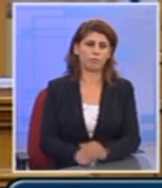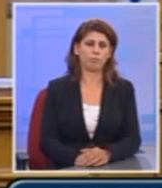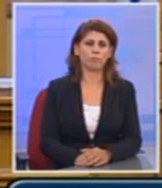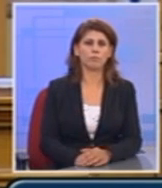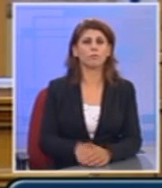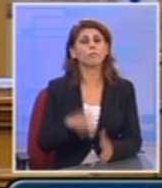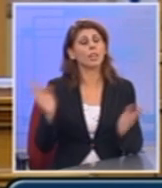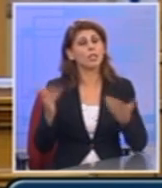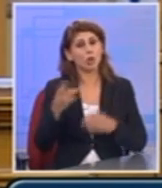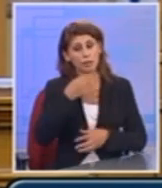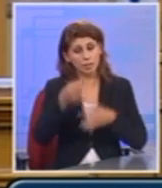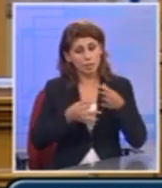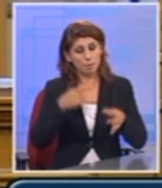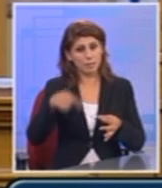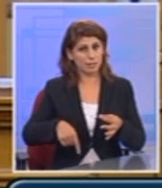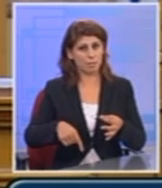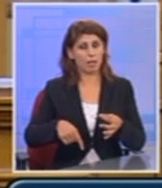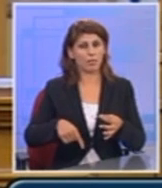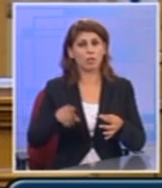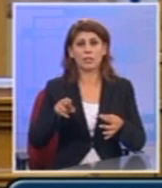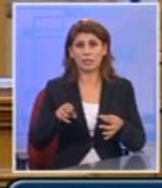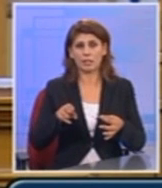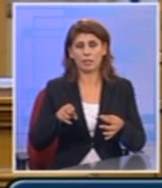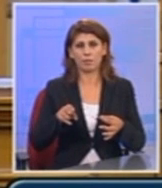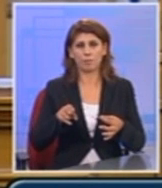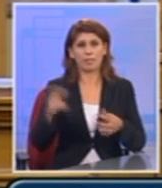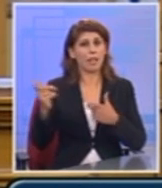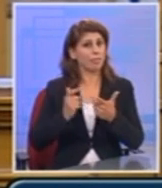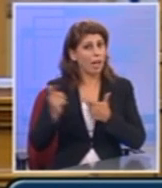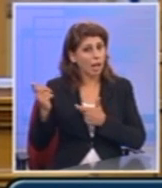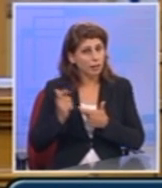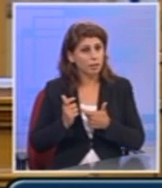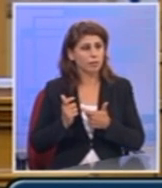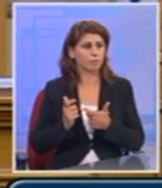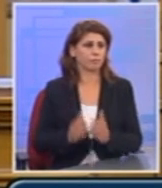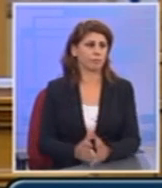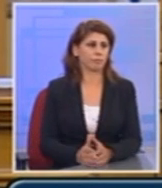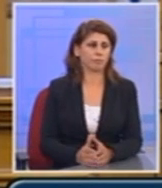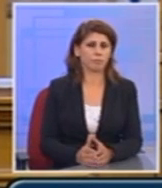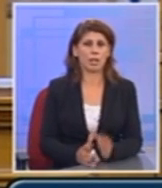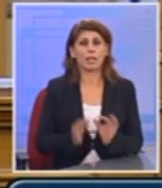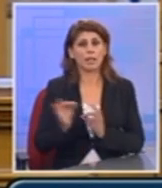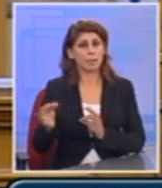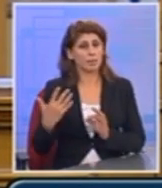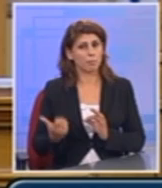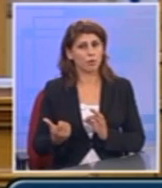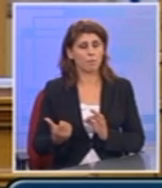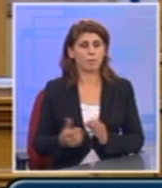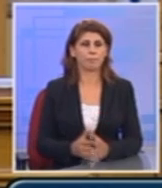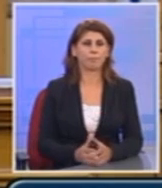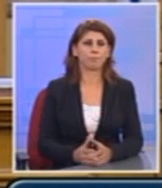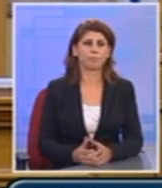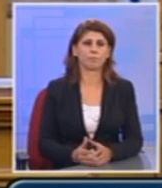ειπώθηκαν σήμερα εδώ σχετικά με τα δάνεια και την και τα μέτρα που λήφθηκαν άλλοι